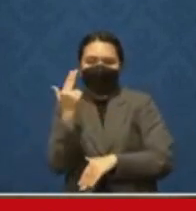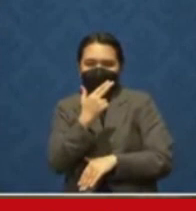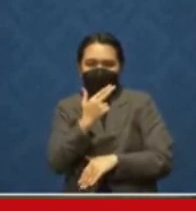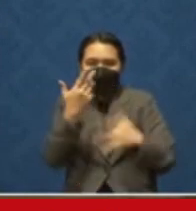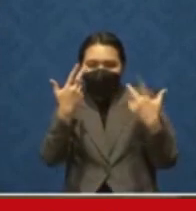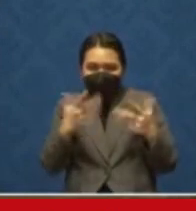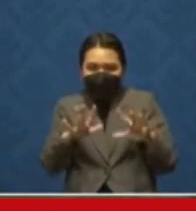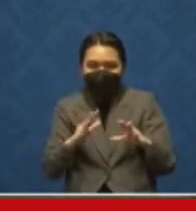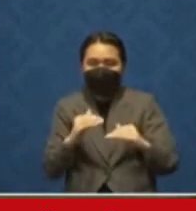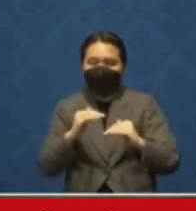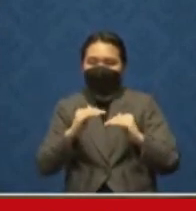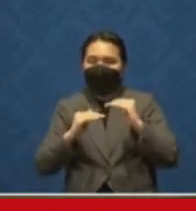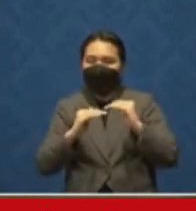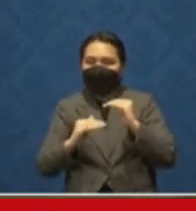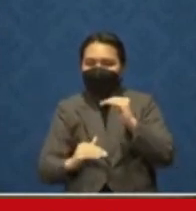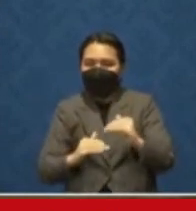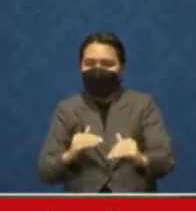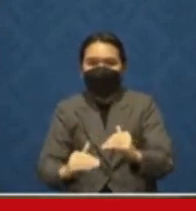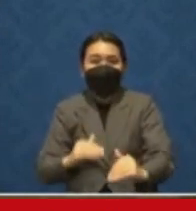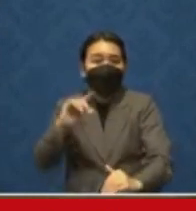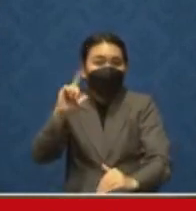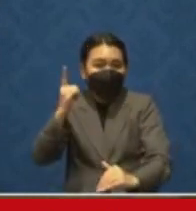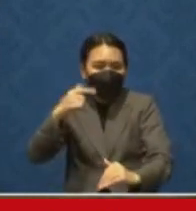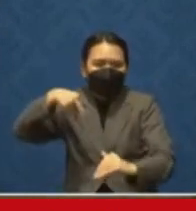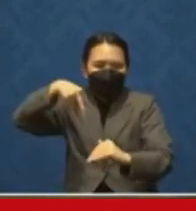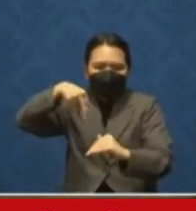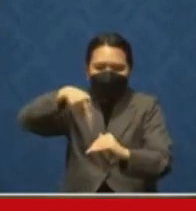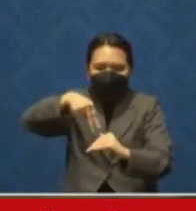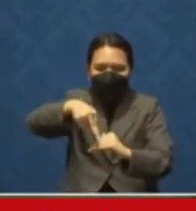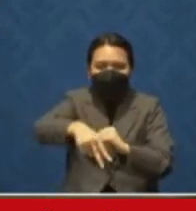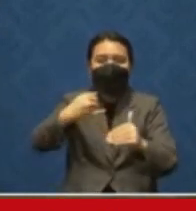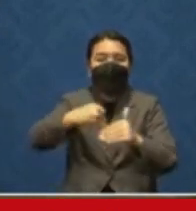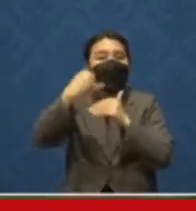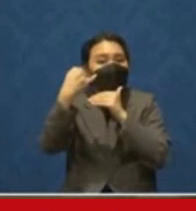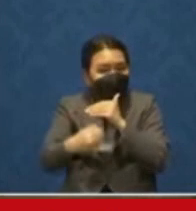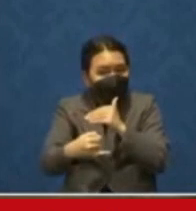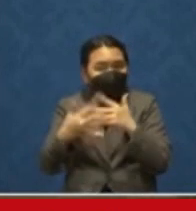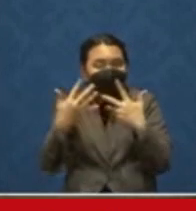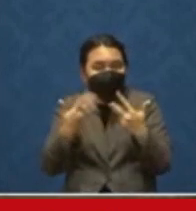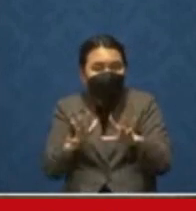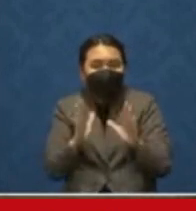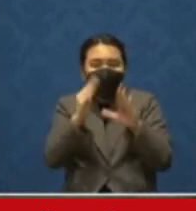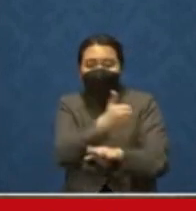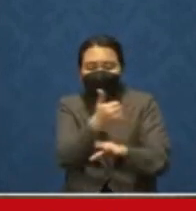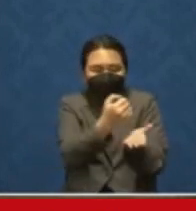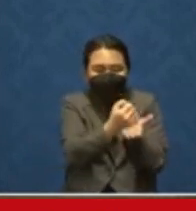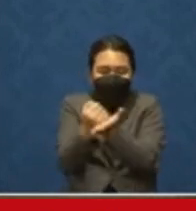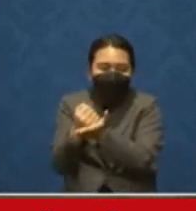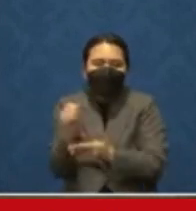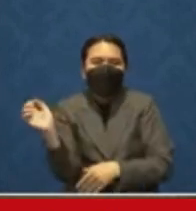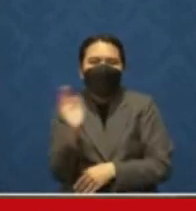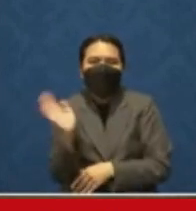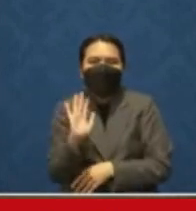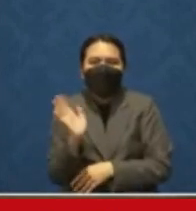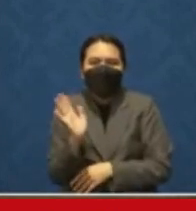คิดว่าโอกาสนี้สร้างวีรกรรมที่ดีลงแบบสุภาพบุรุษเขาเขียนไว้ให้ดีแล้วบันได